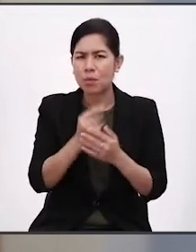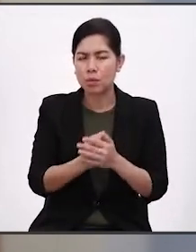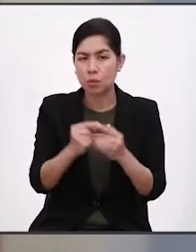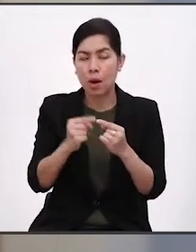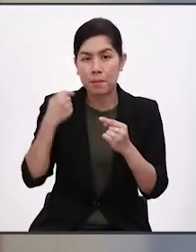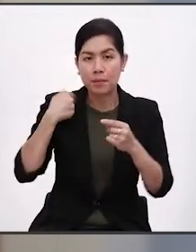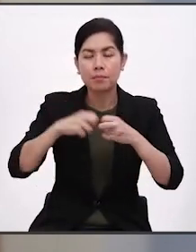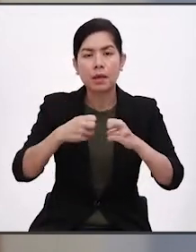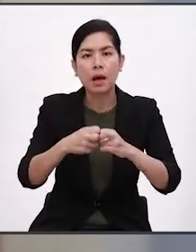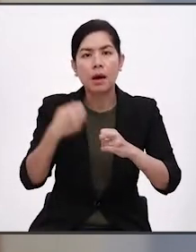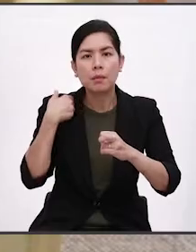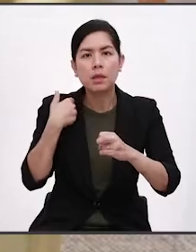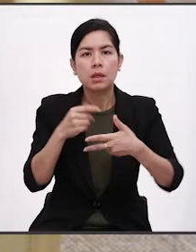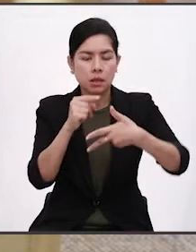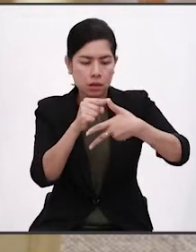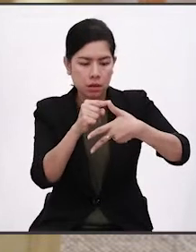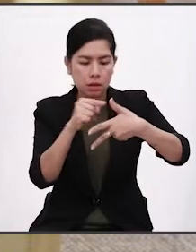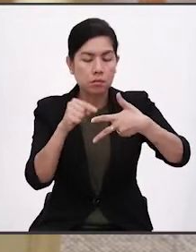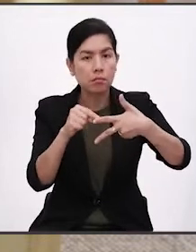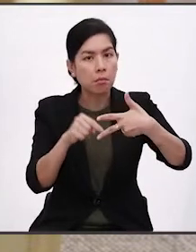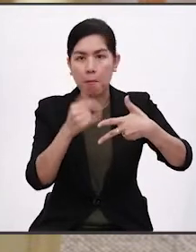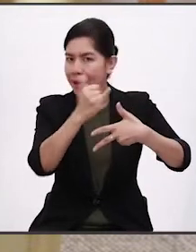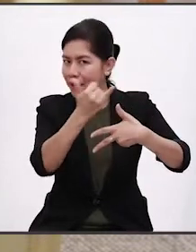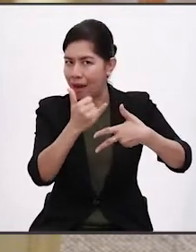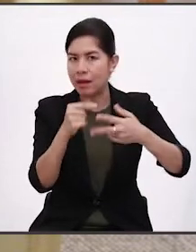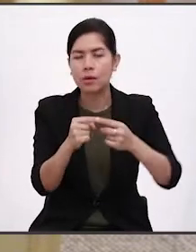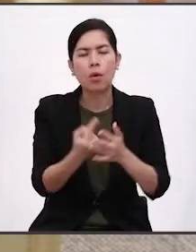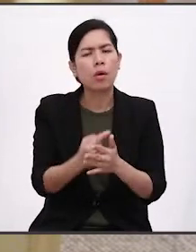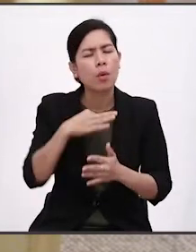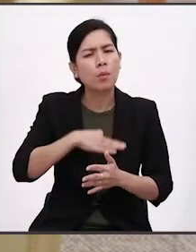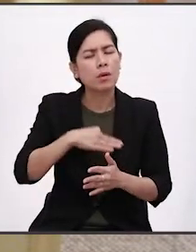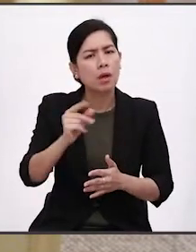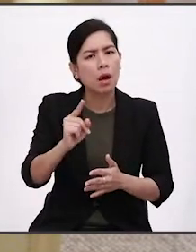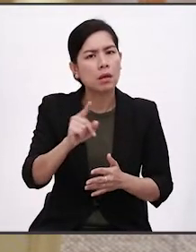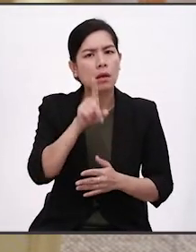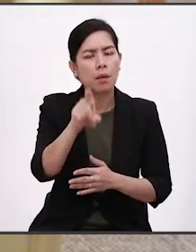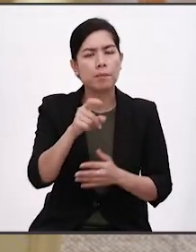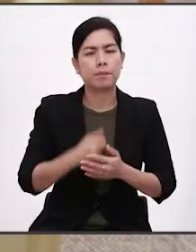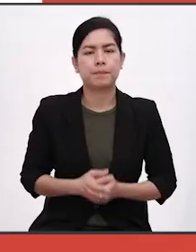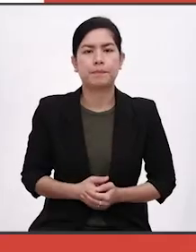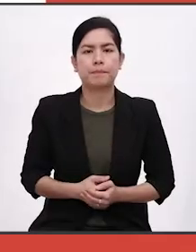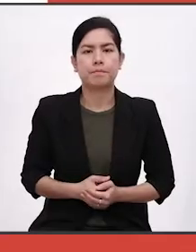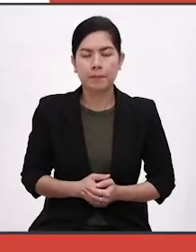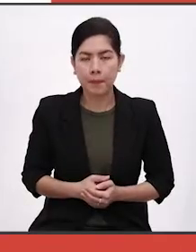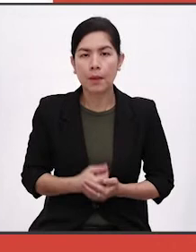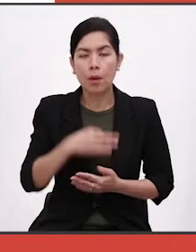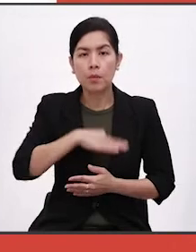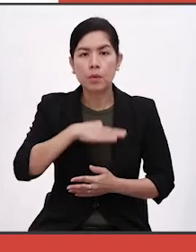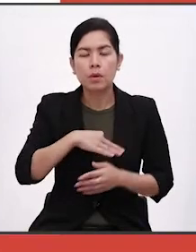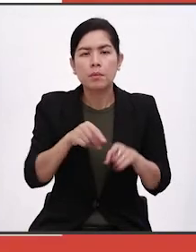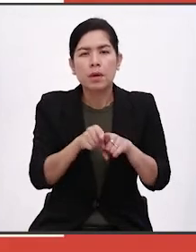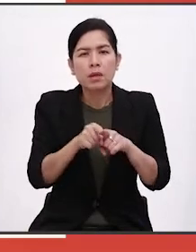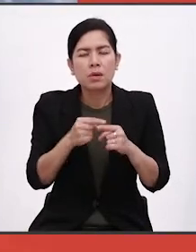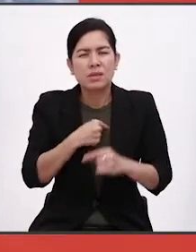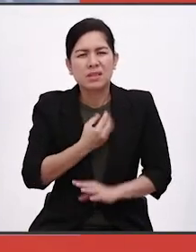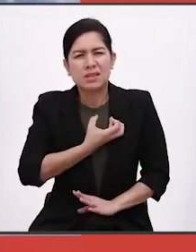ใดเส้นหนึ่ง ก็มีอาการได้แล้ว อาการที่ว่านี่คือเจ็บหัวใจอะไรอย่างนี้ใช่ไหมคะคุณหมอ ก็จะมีอาการเจ็บบางคนอธิบายว่าเจ็บ